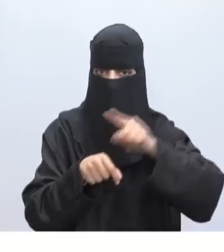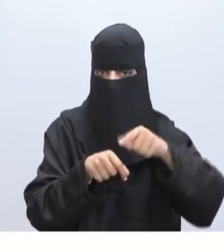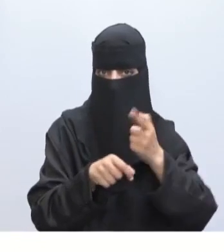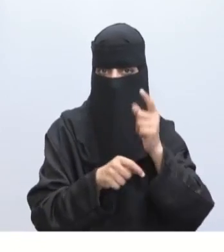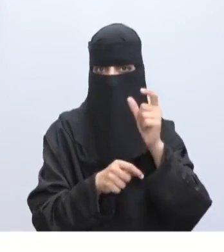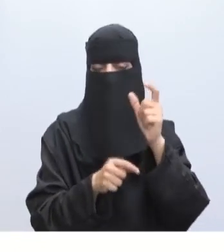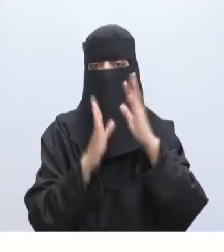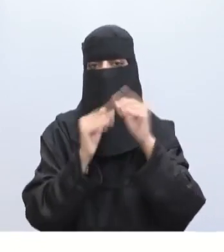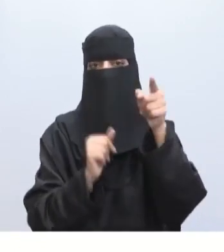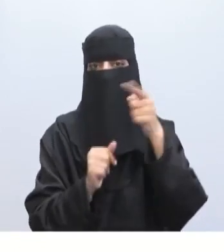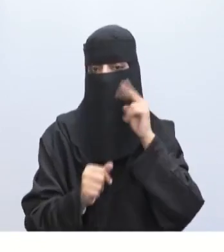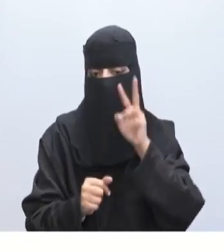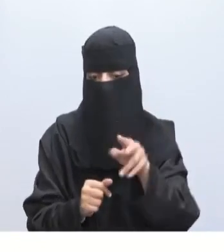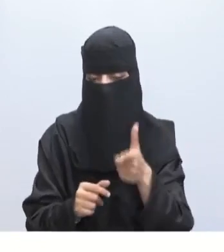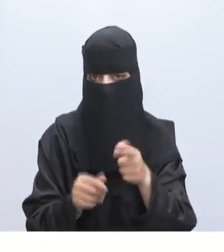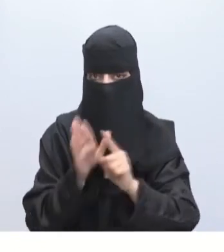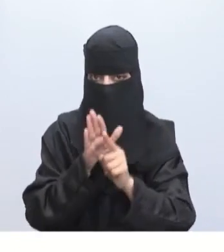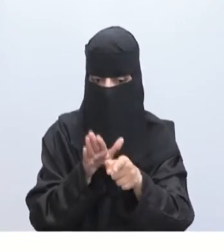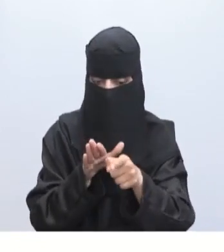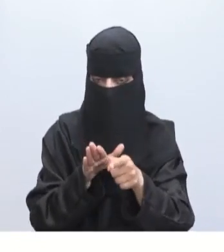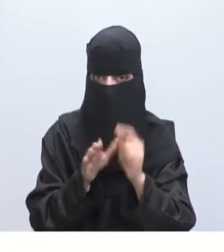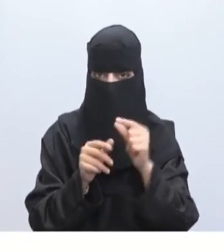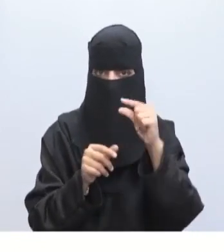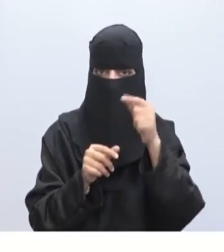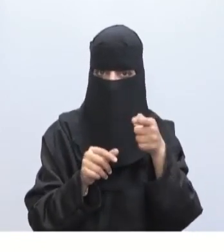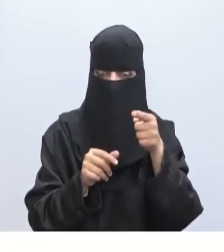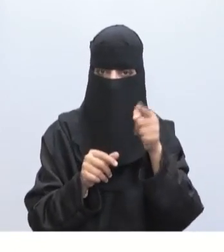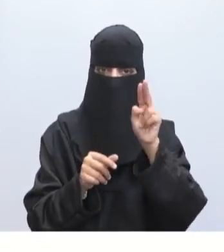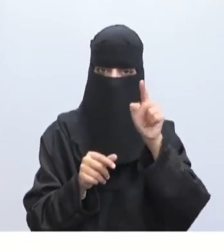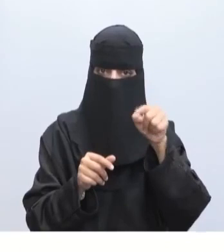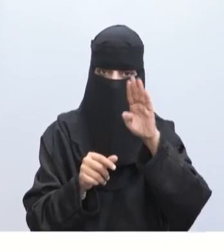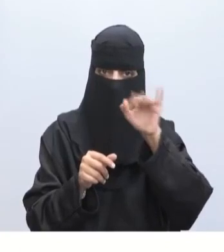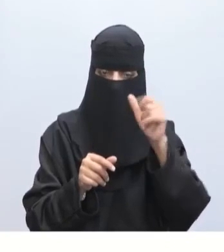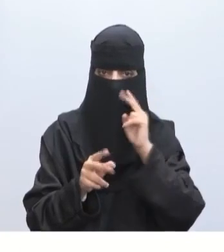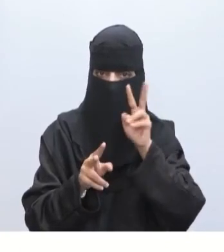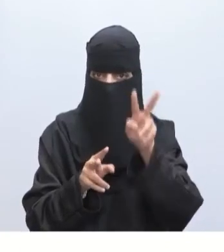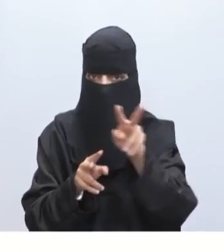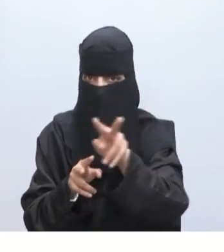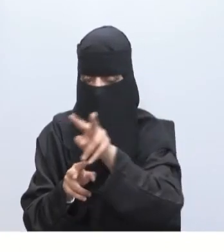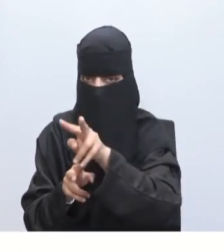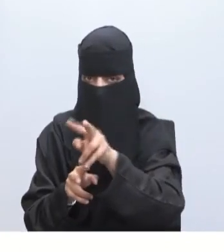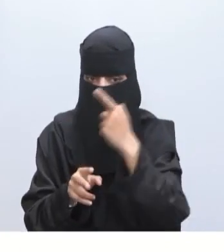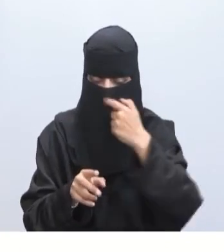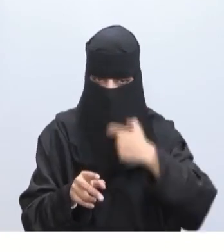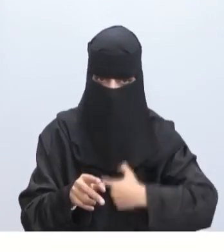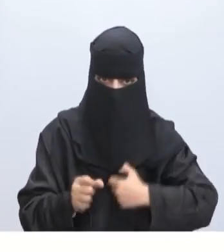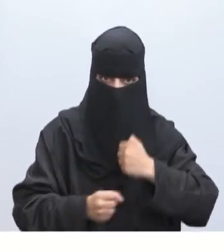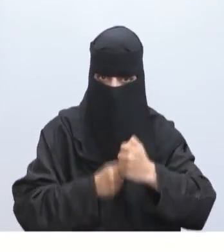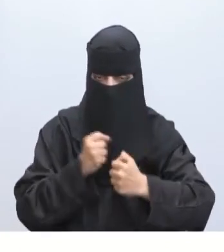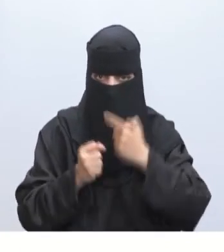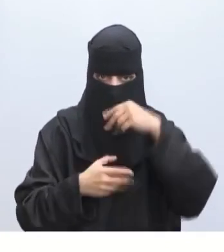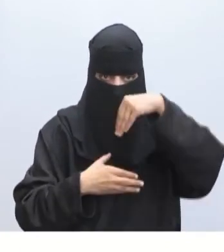هذا جعل الامام تركي بن عبد الله وجعلت او شكلت من شخصيته